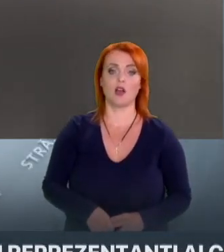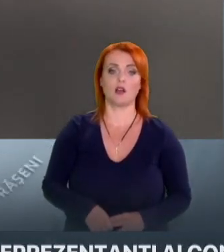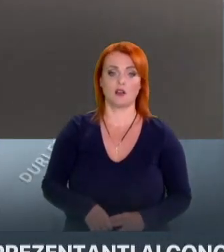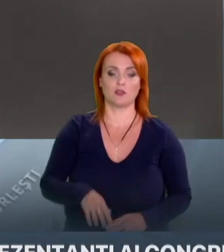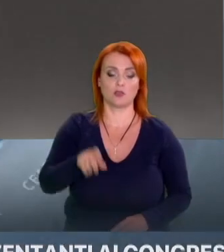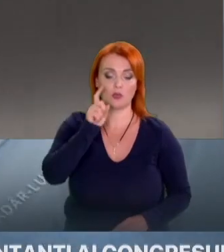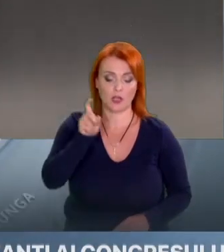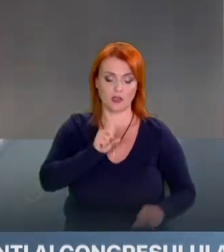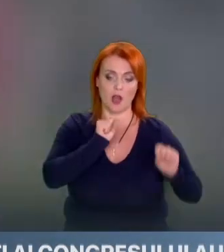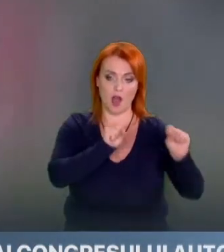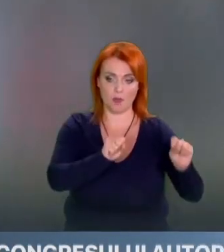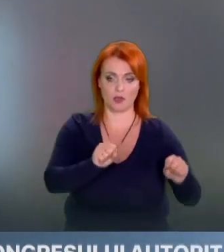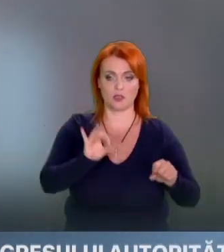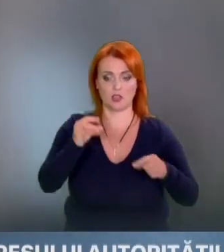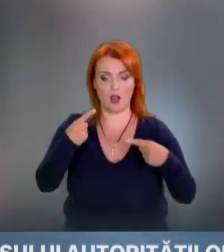Republica Moldova.